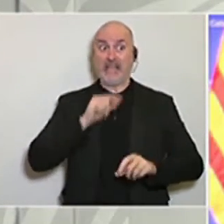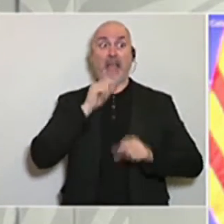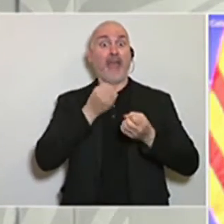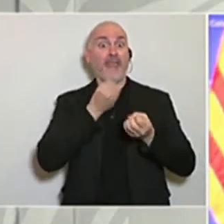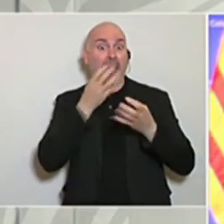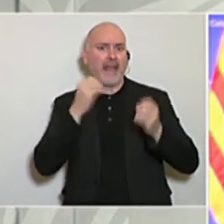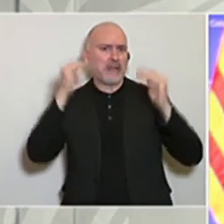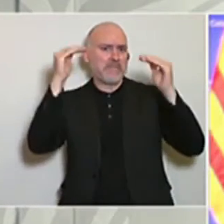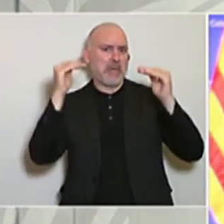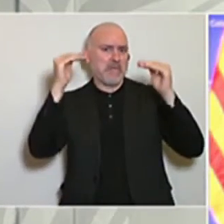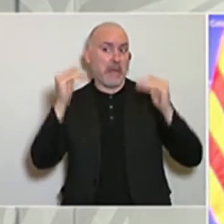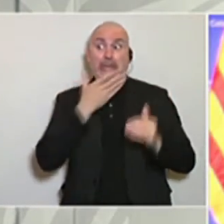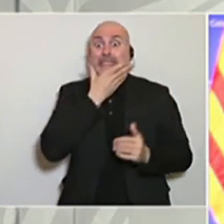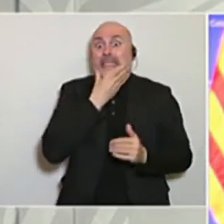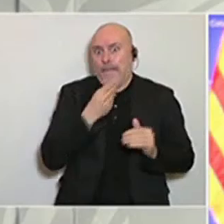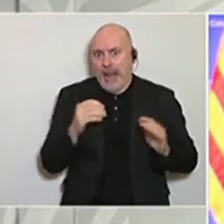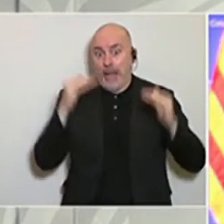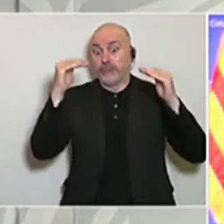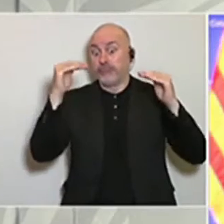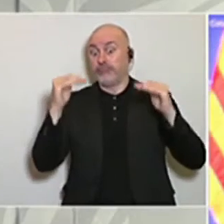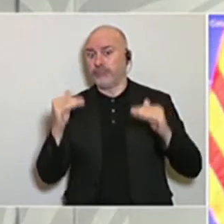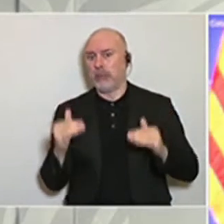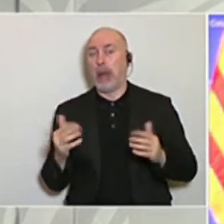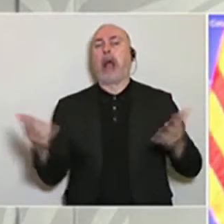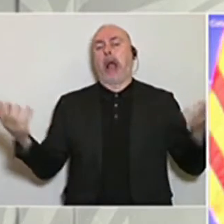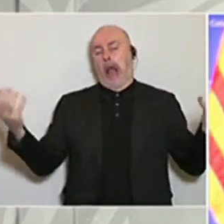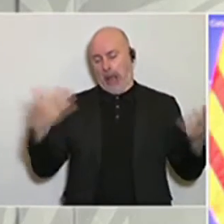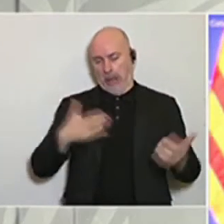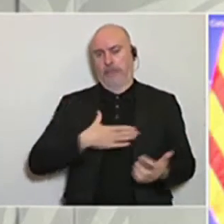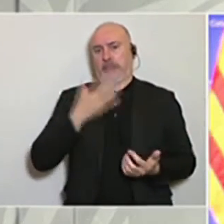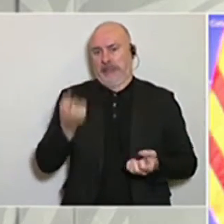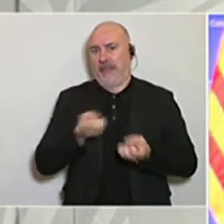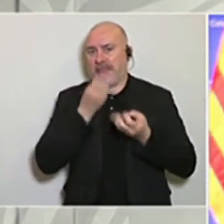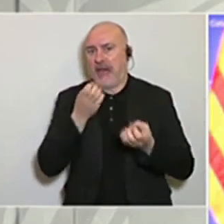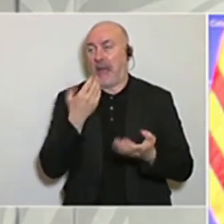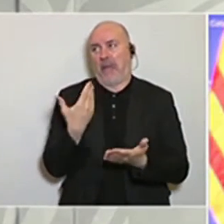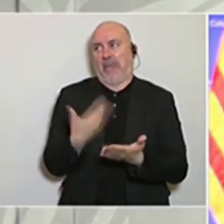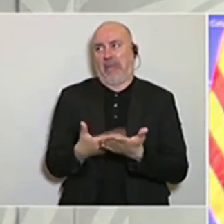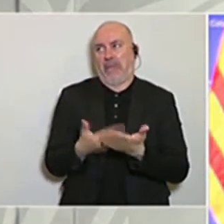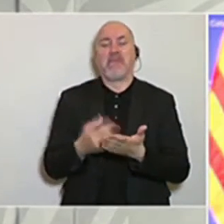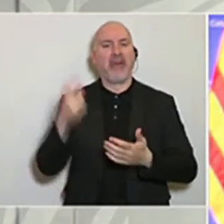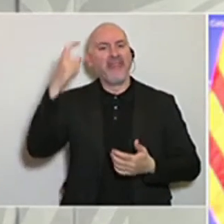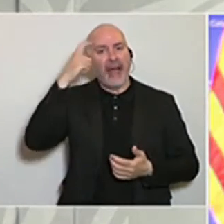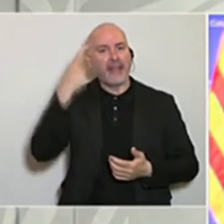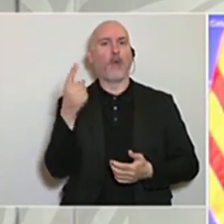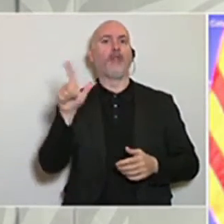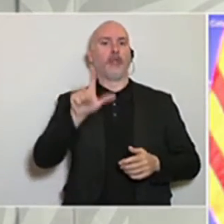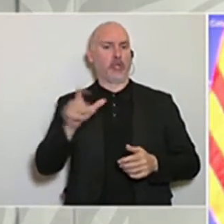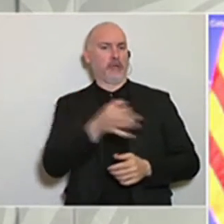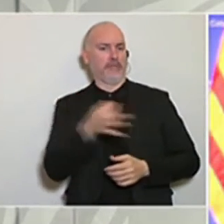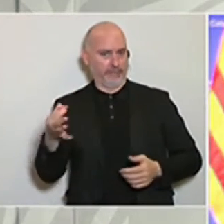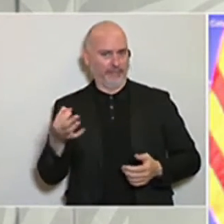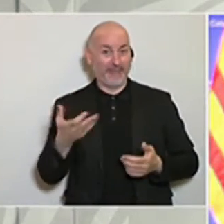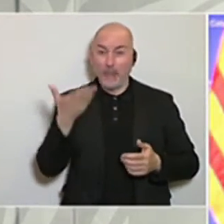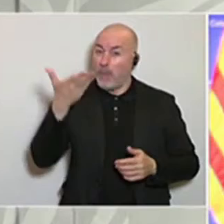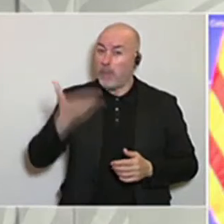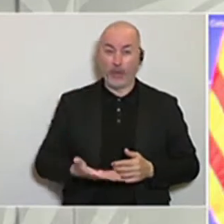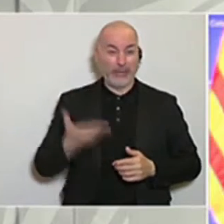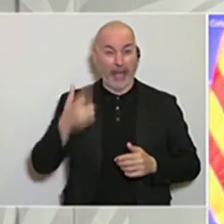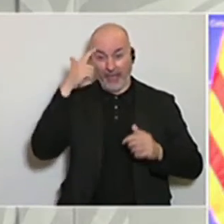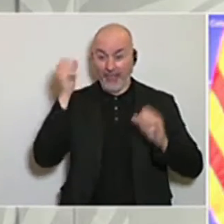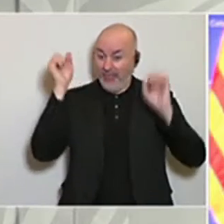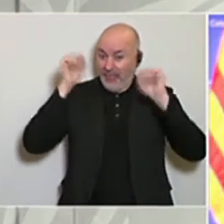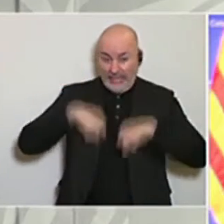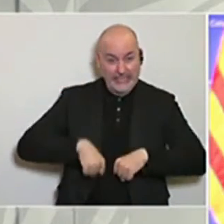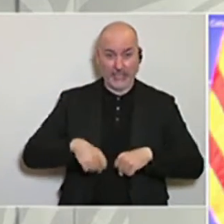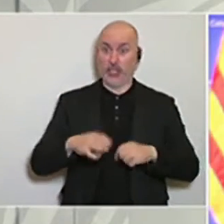disminuint com sembla que van disminuint, doncs podria ser una bona data a l'1 de juliol. Però repeteixo, és molt important que totes aquestes decisions